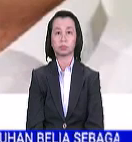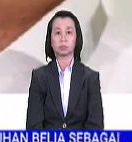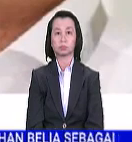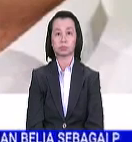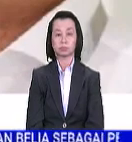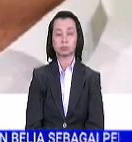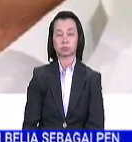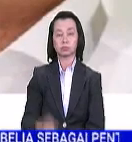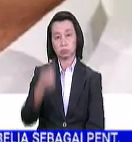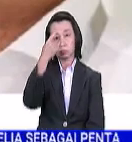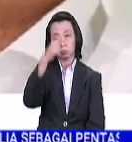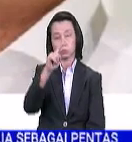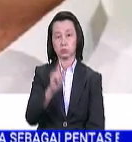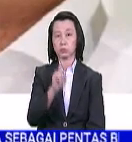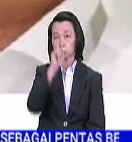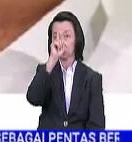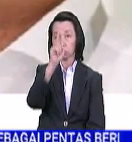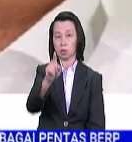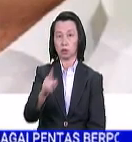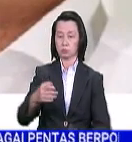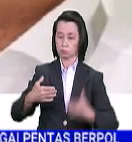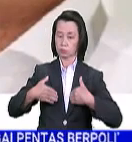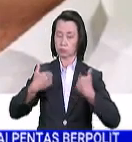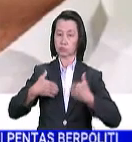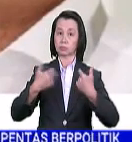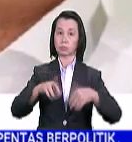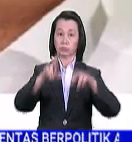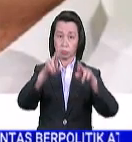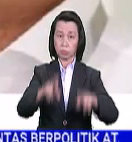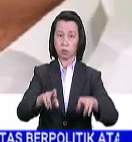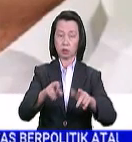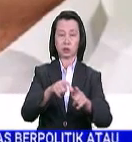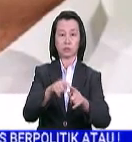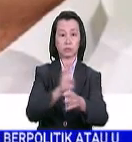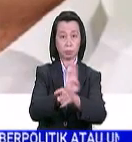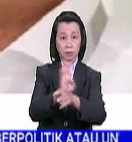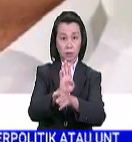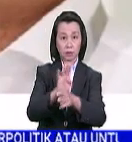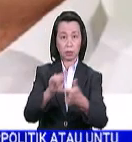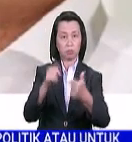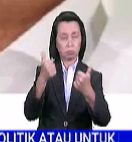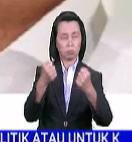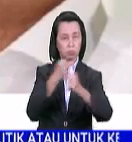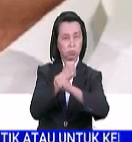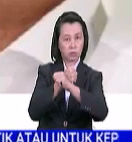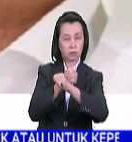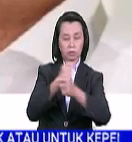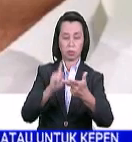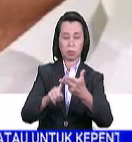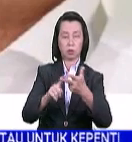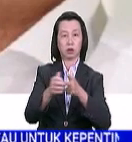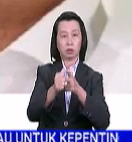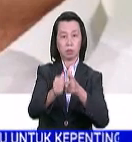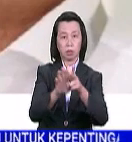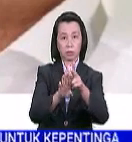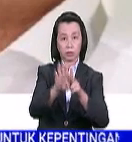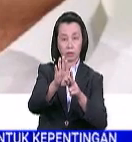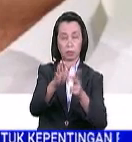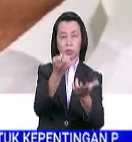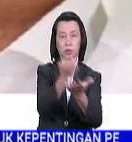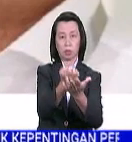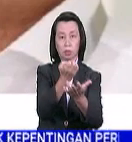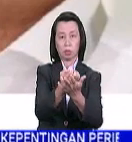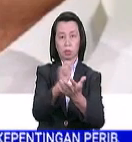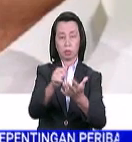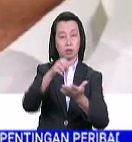yo yo adalah bagi memastikan Kesejahteraan Rakyat Seto penjagaan berdaya tahan dan memacu pertumbuhan ekonomi